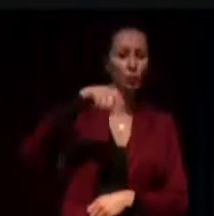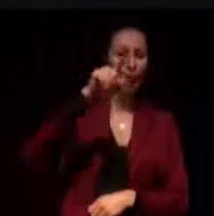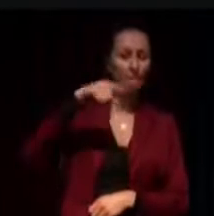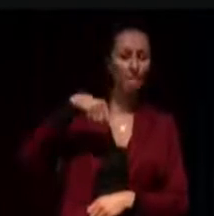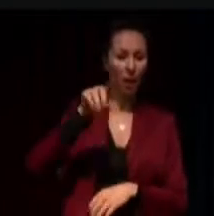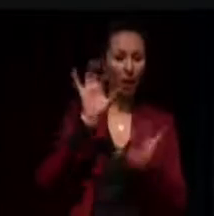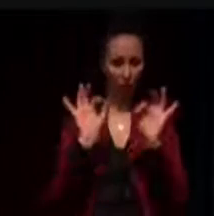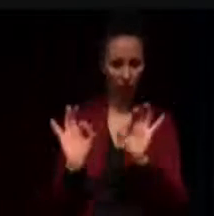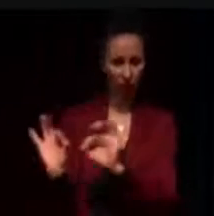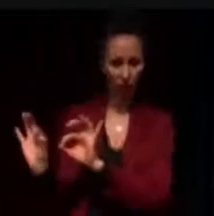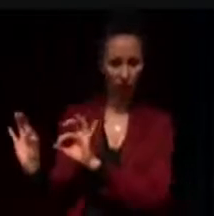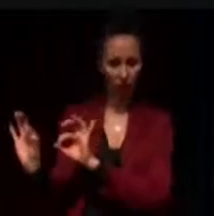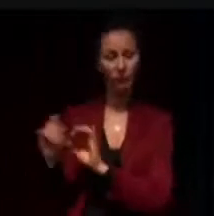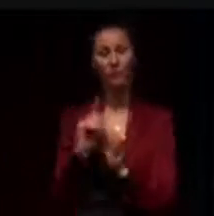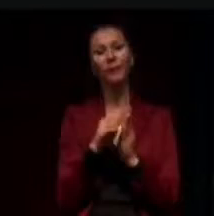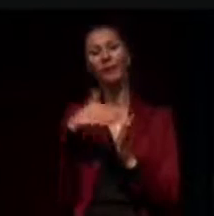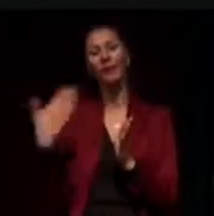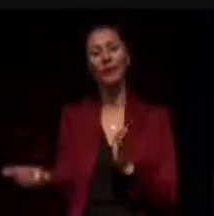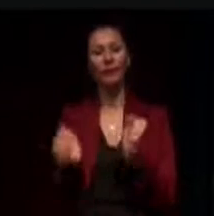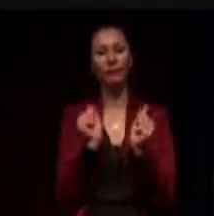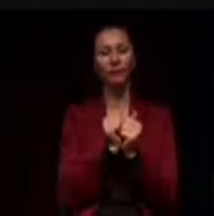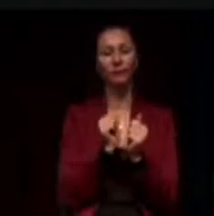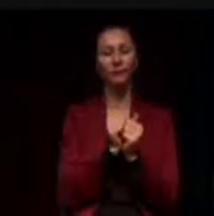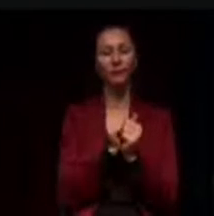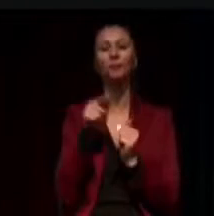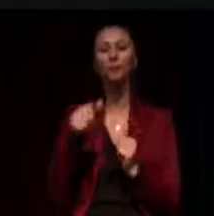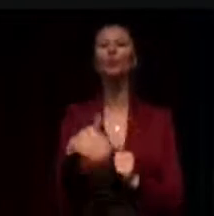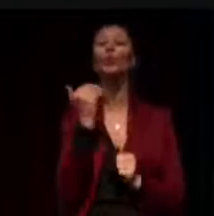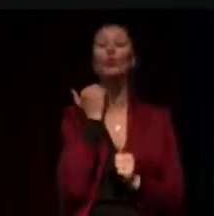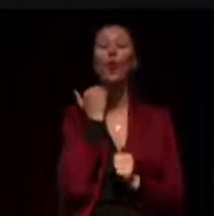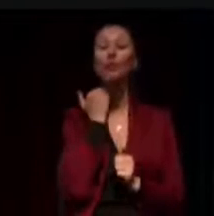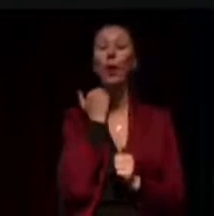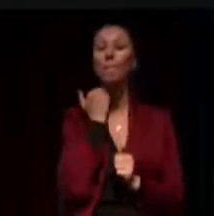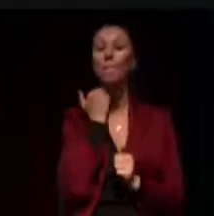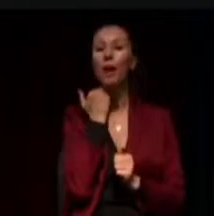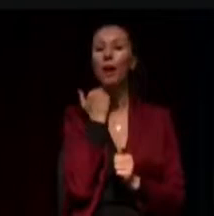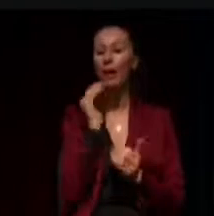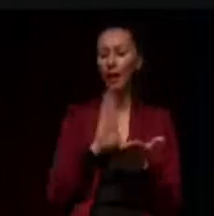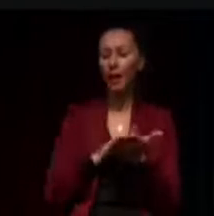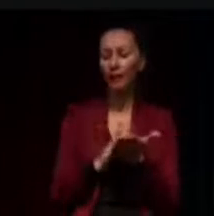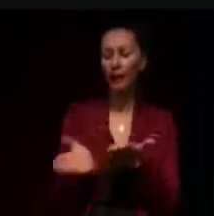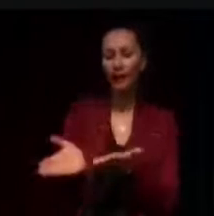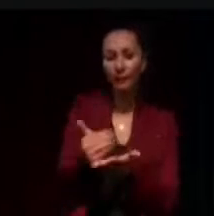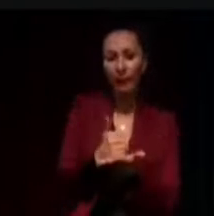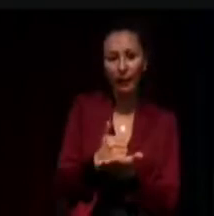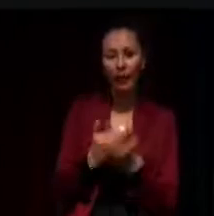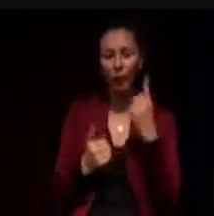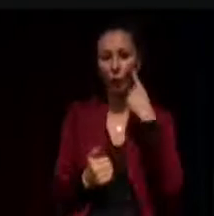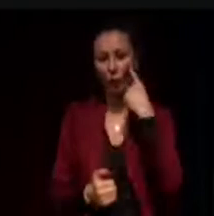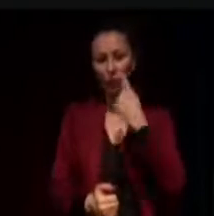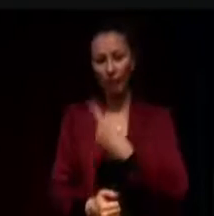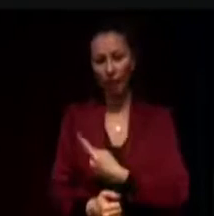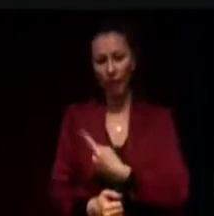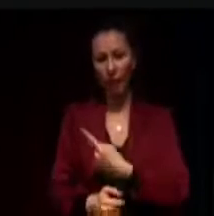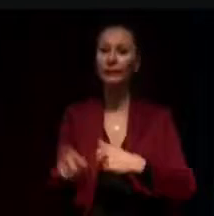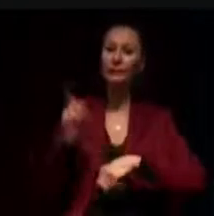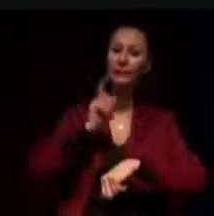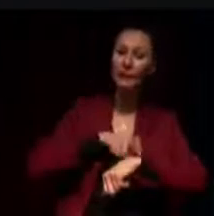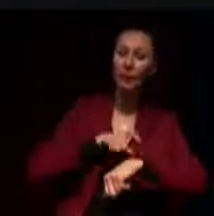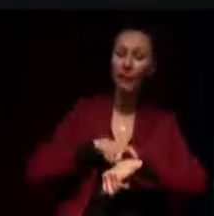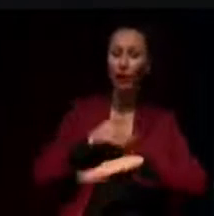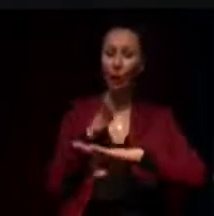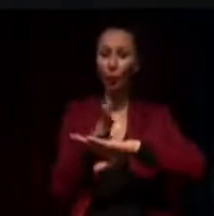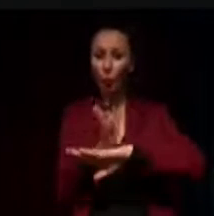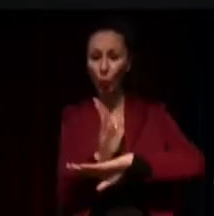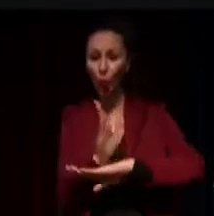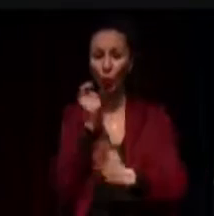yaparsanız hem de diğer yandan bu borçlanma neticesinde elde ettiğiniz gelirleri zamanında ve